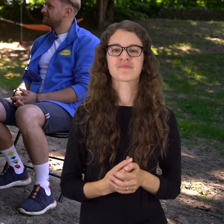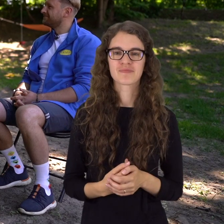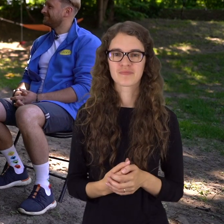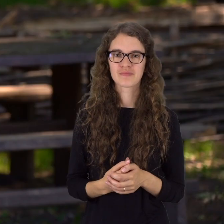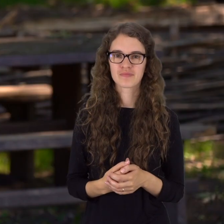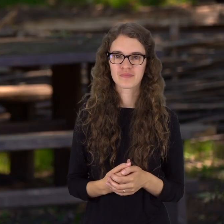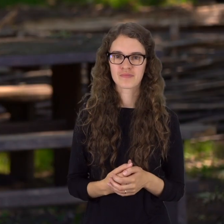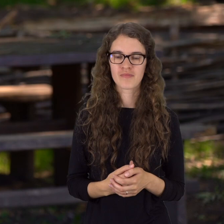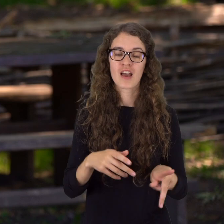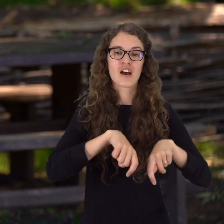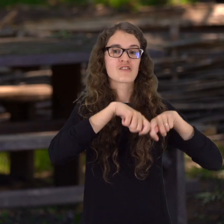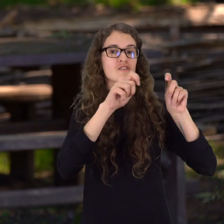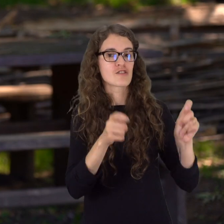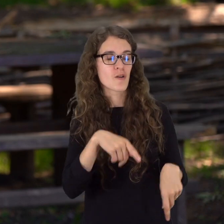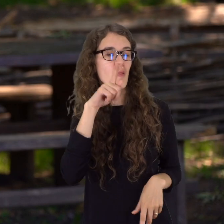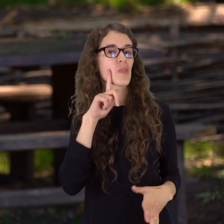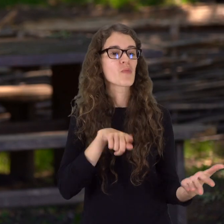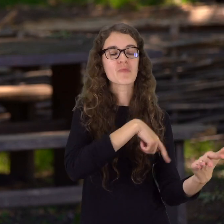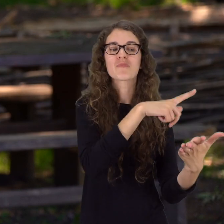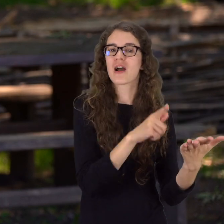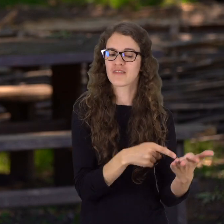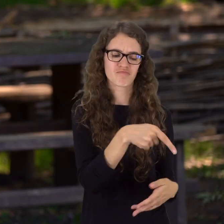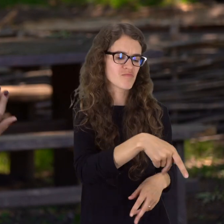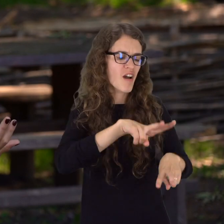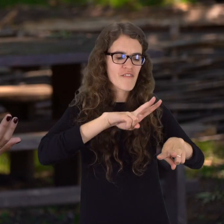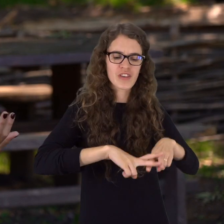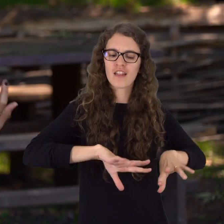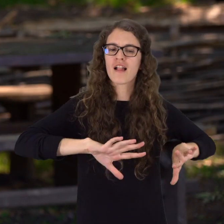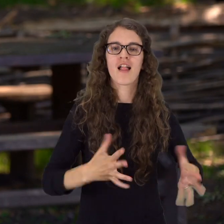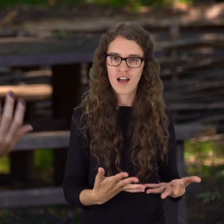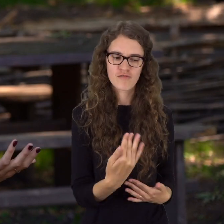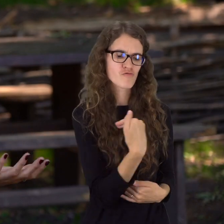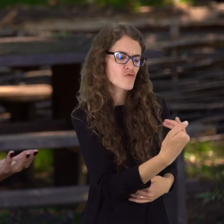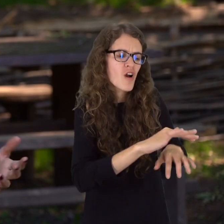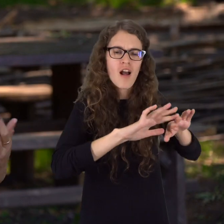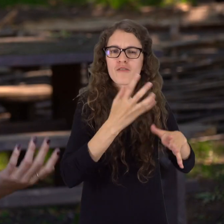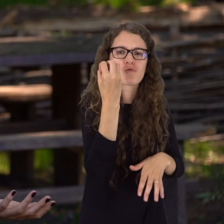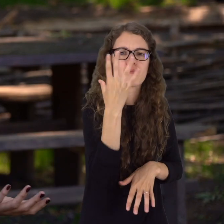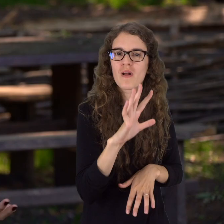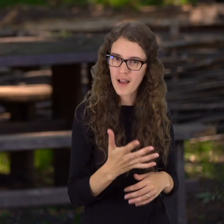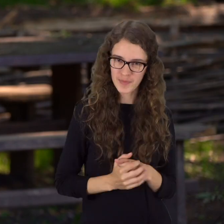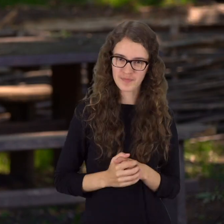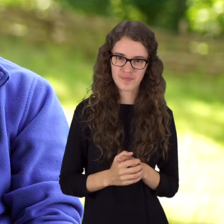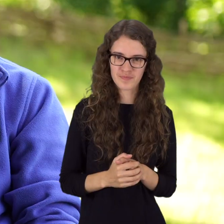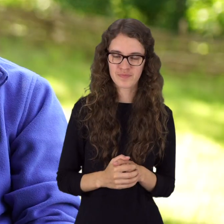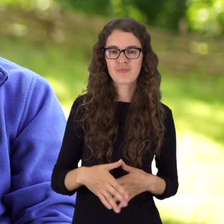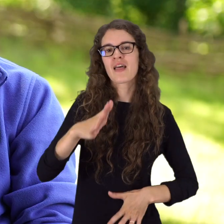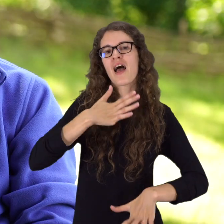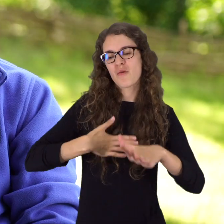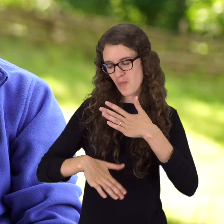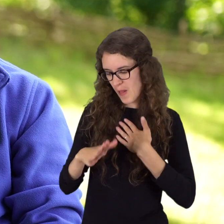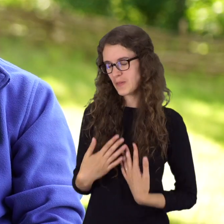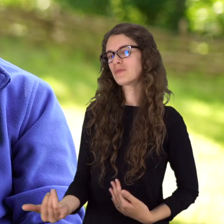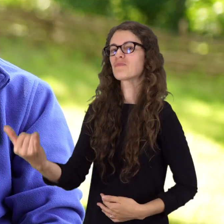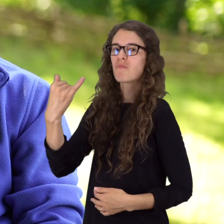ir darželį. Tai pradžioje turbūt pirmasis klausimas ir būtų, kur mes esame ir kas yra ta lauko mokykla arba lauko ugdymas. Malonu,